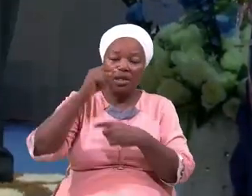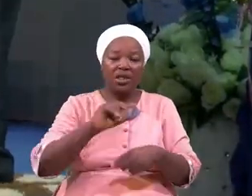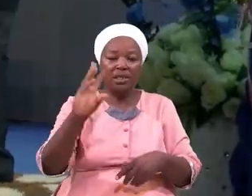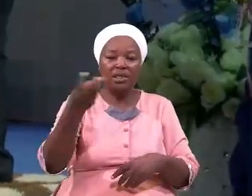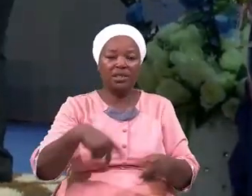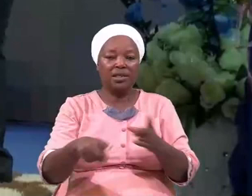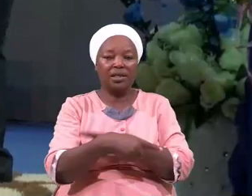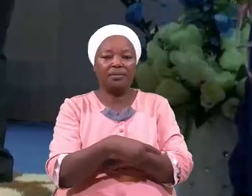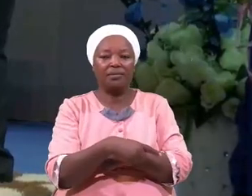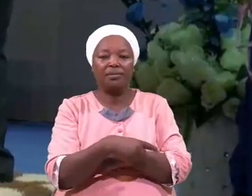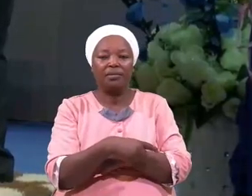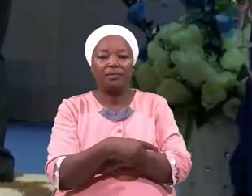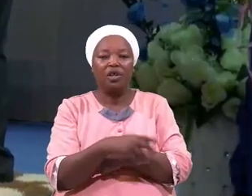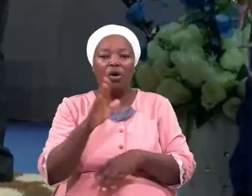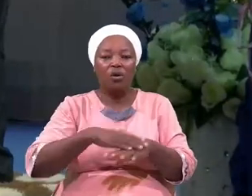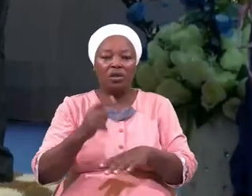Jusqu'au sixième jour.